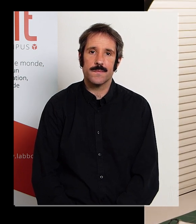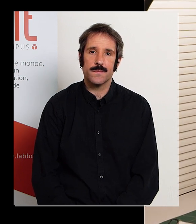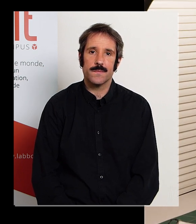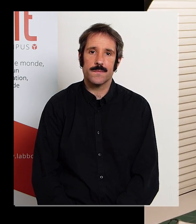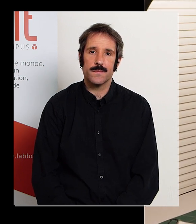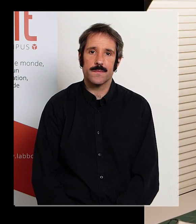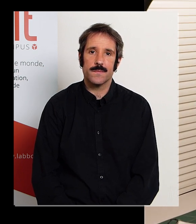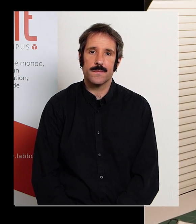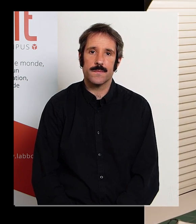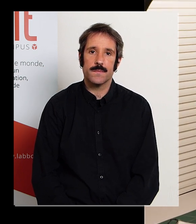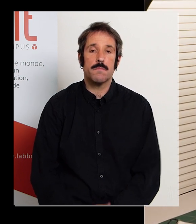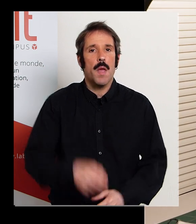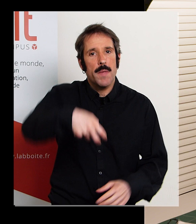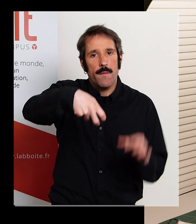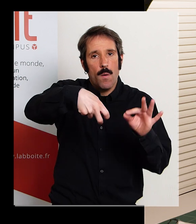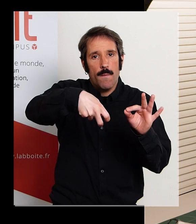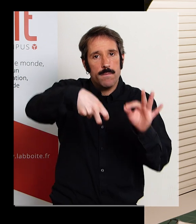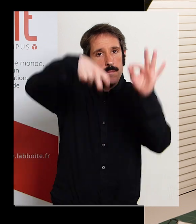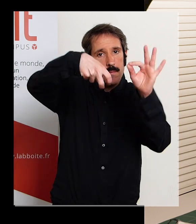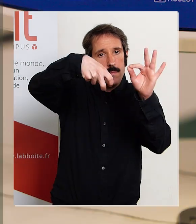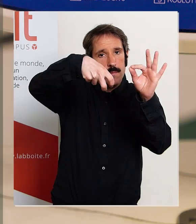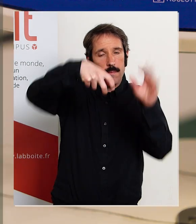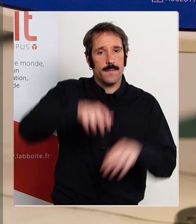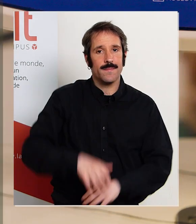que vous remontez